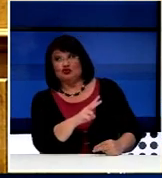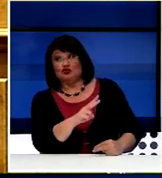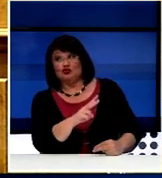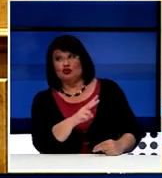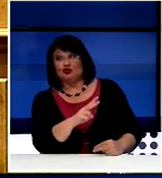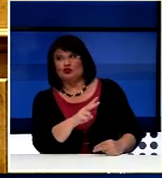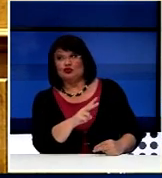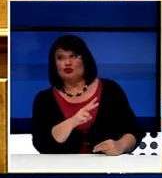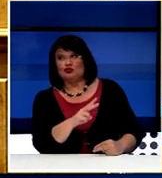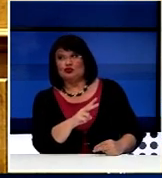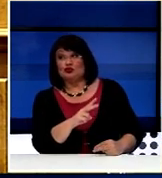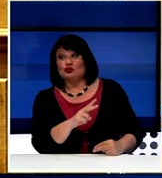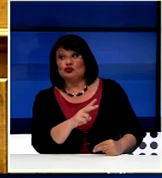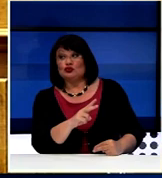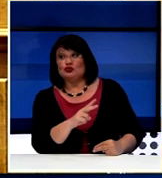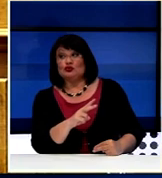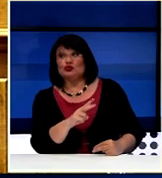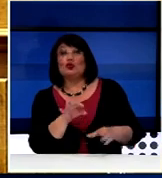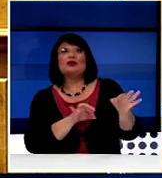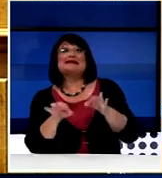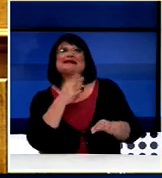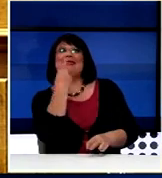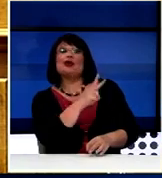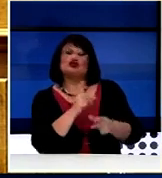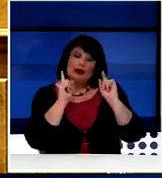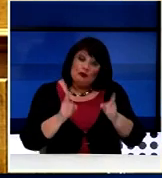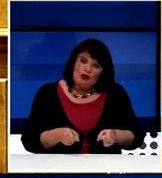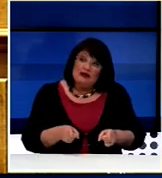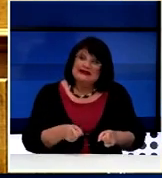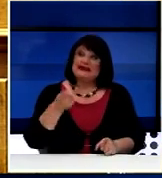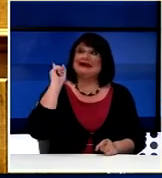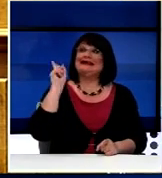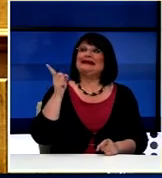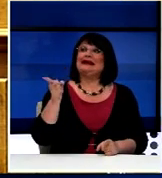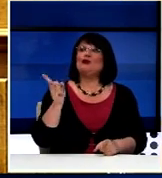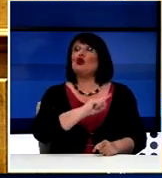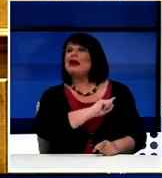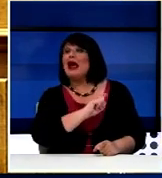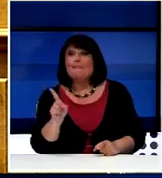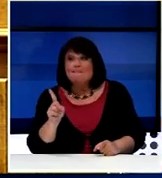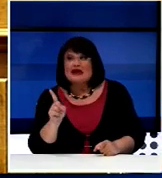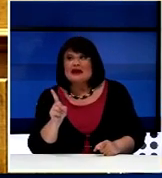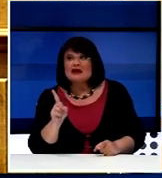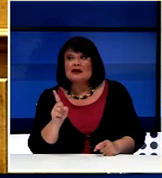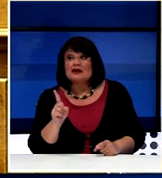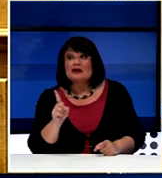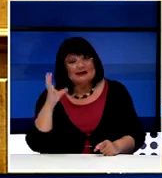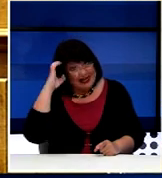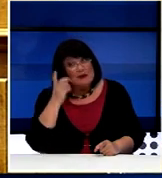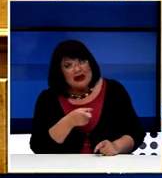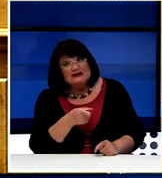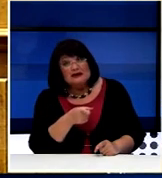λένε ότι είναι στρατηγική σας απόφαση να μην ζητήσετε κυρώσεις και να μην θέσετε ζήτημα κυρώσεων. Θα θυμάστε